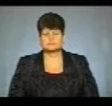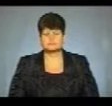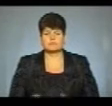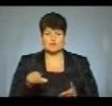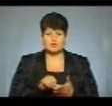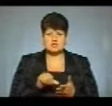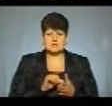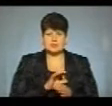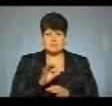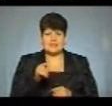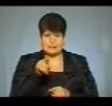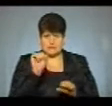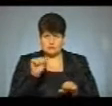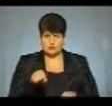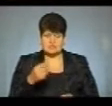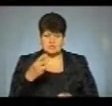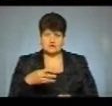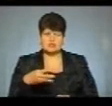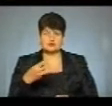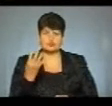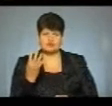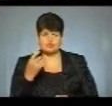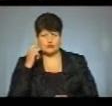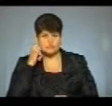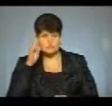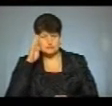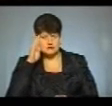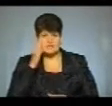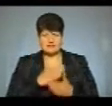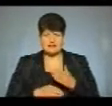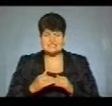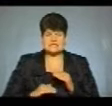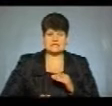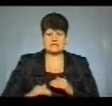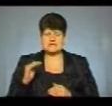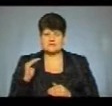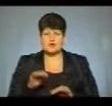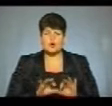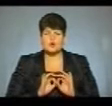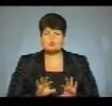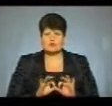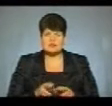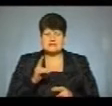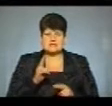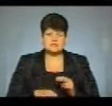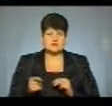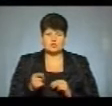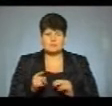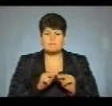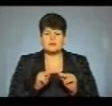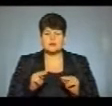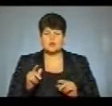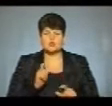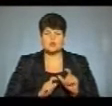Учасник проєкту «Ти зможеш» – 34-річний Юрій Нечай, чоловік-інвалід з дитинства. Розповідає, закінчив Тернопільський